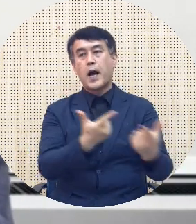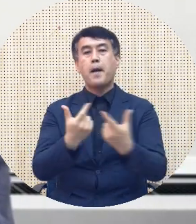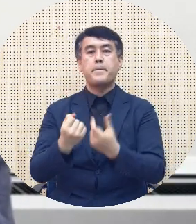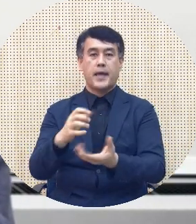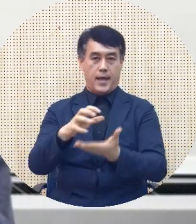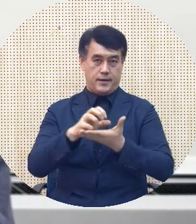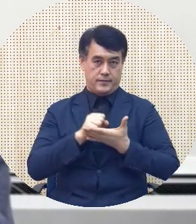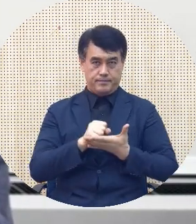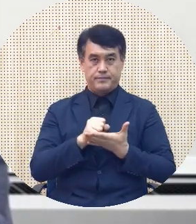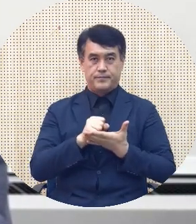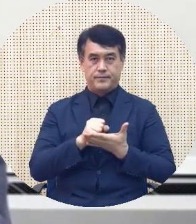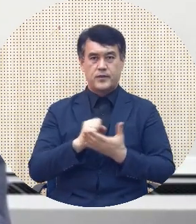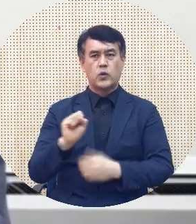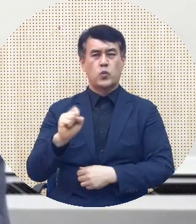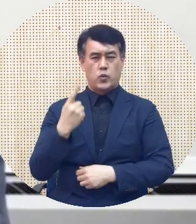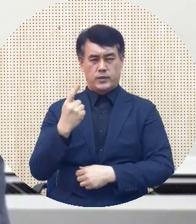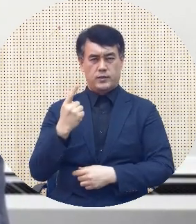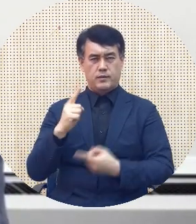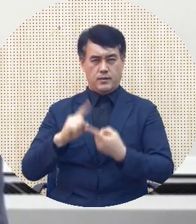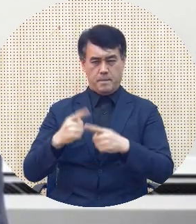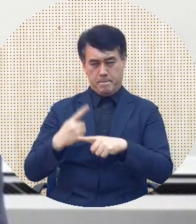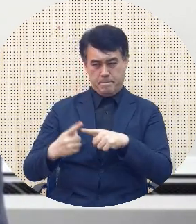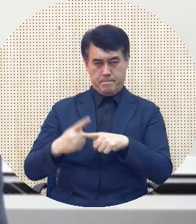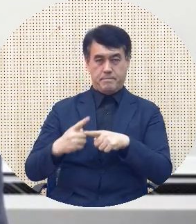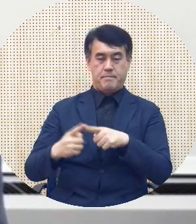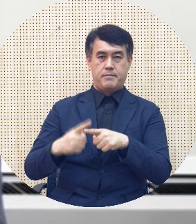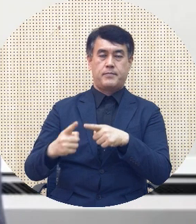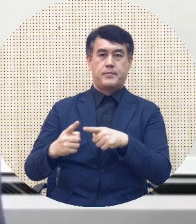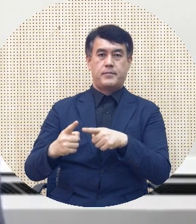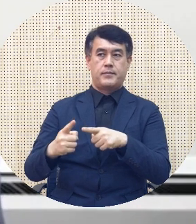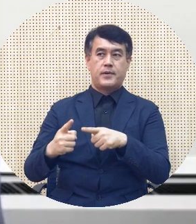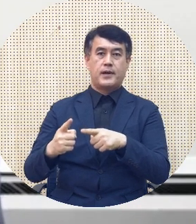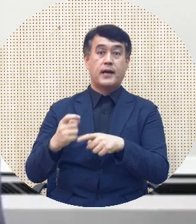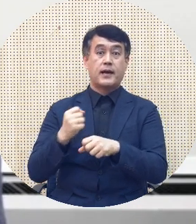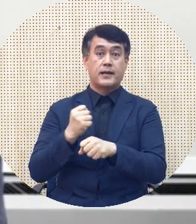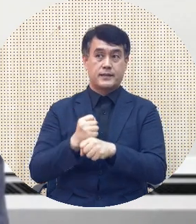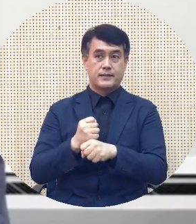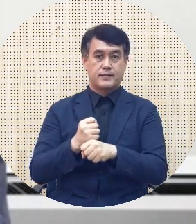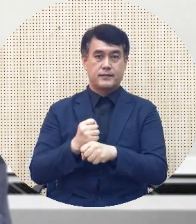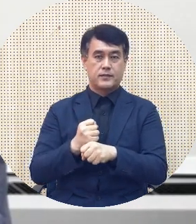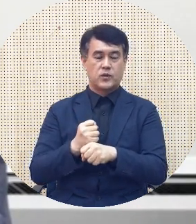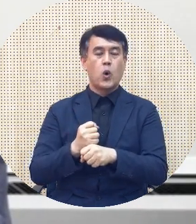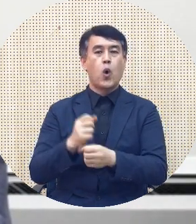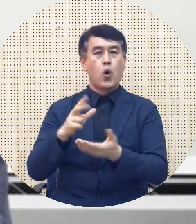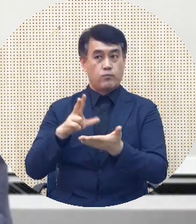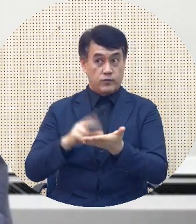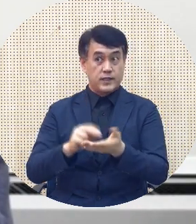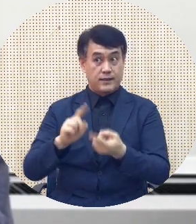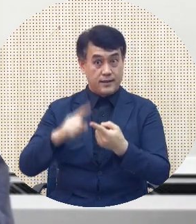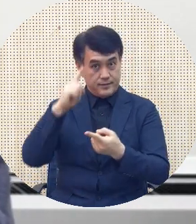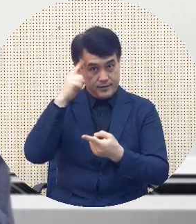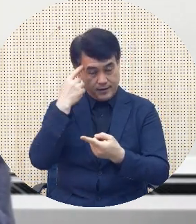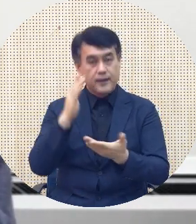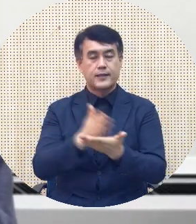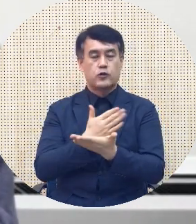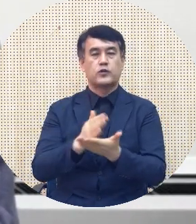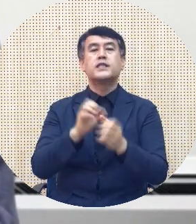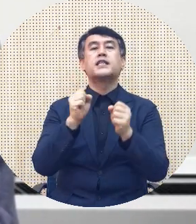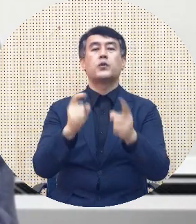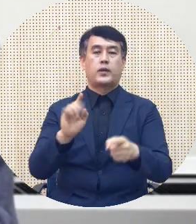원인을 분석하는 그러한 어떤 문제의식을 나누는 계기가 되었으면